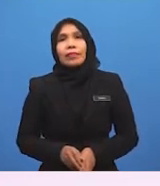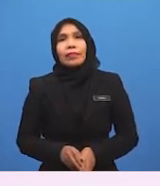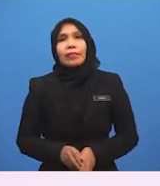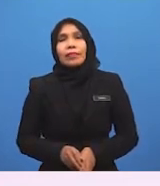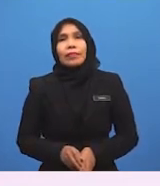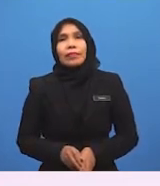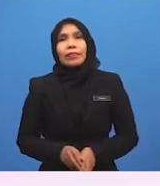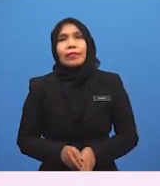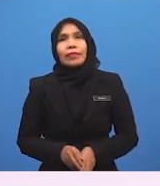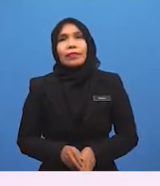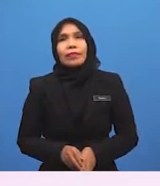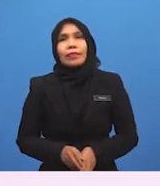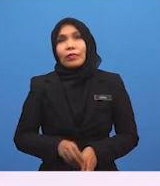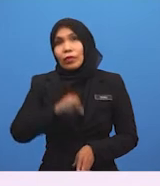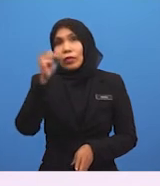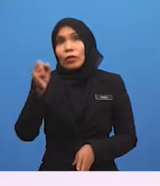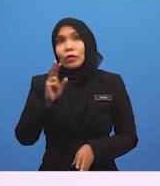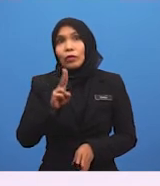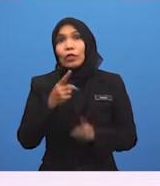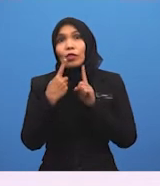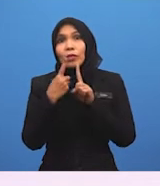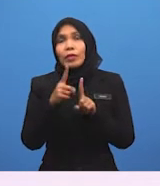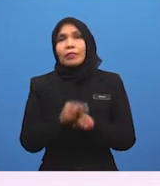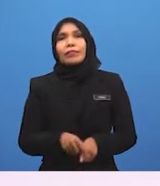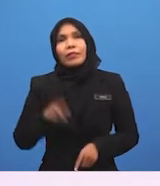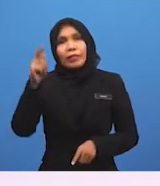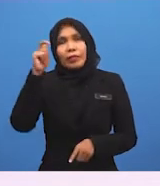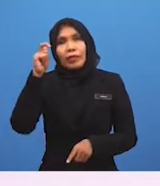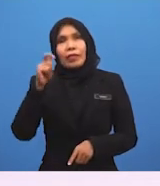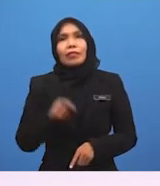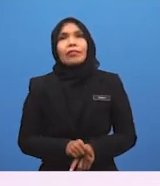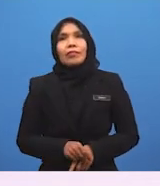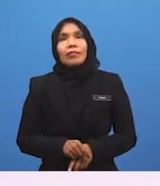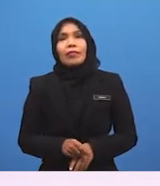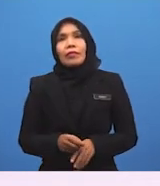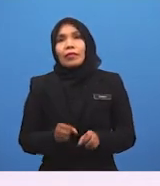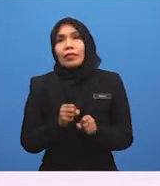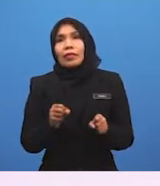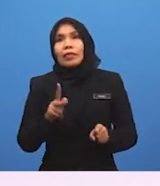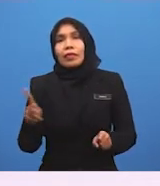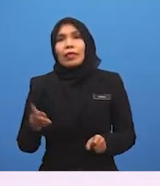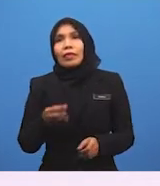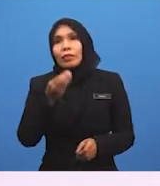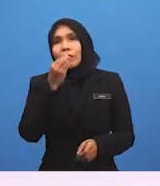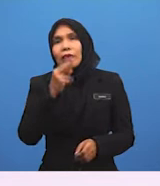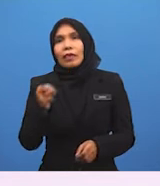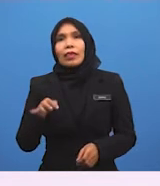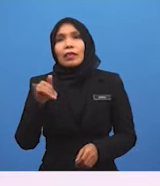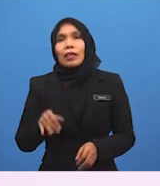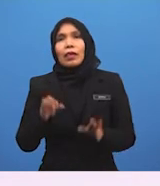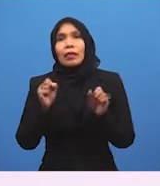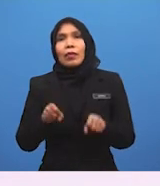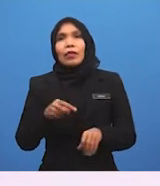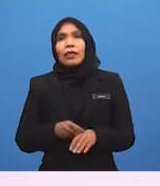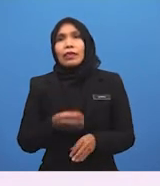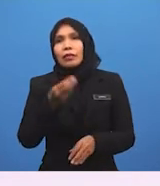bagi soalan kedua, Tan perlu menyediakan makanan yang boleh dimakan